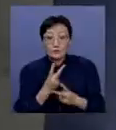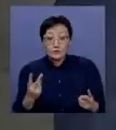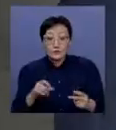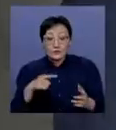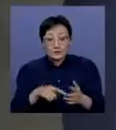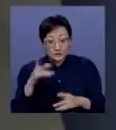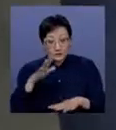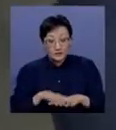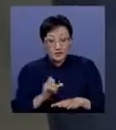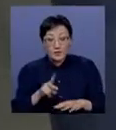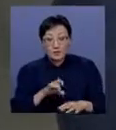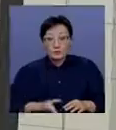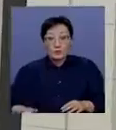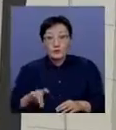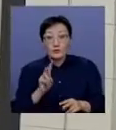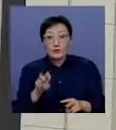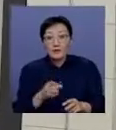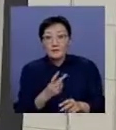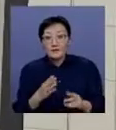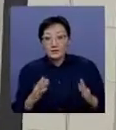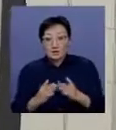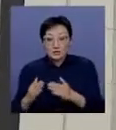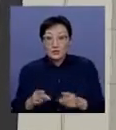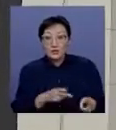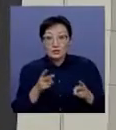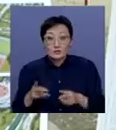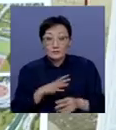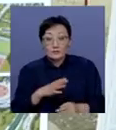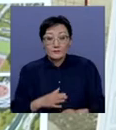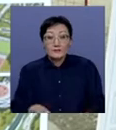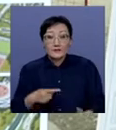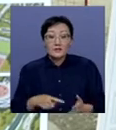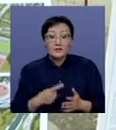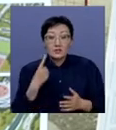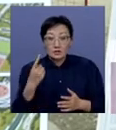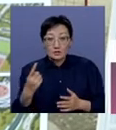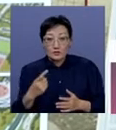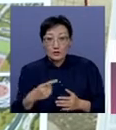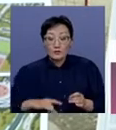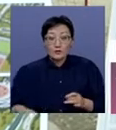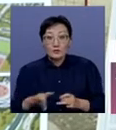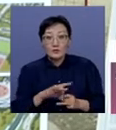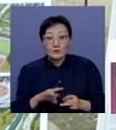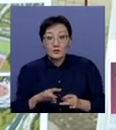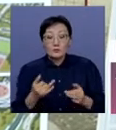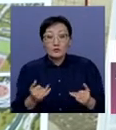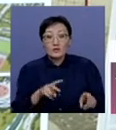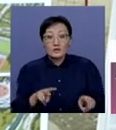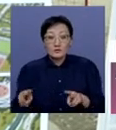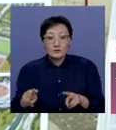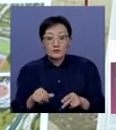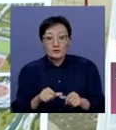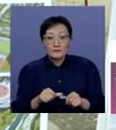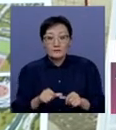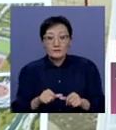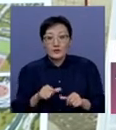Бақытжан Сағынтаев Алатау ауданында болып бірқатар нысандарды аралады. Қаланың шеткі жақтары соларды бүгін қарап, аса көңіл